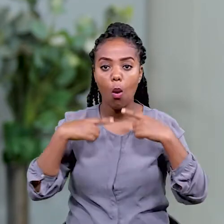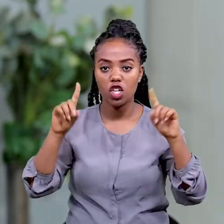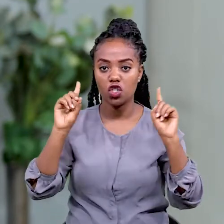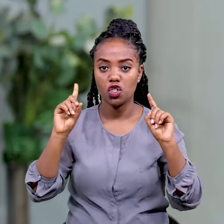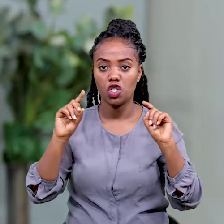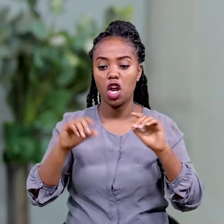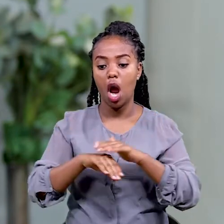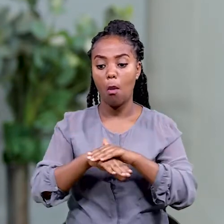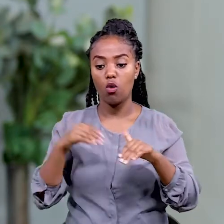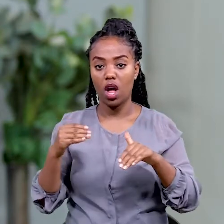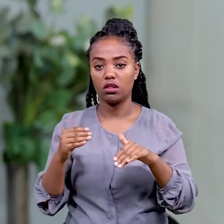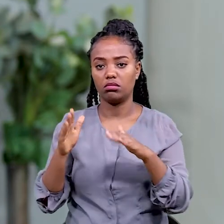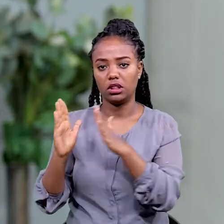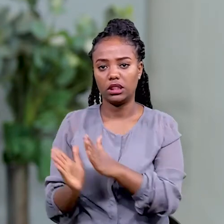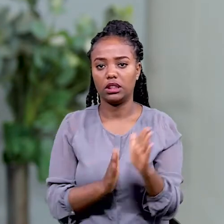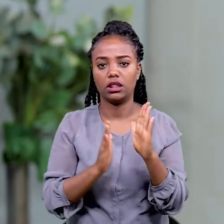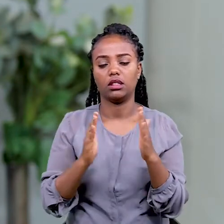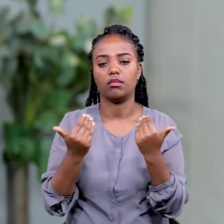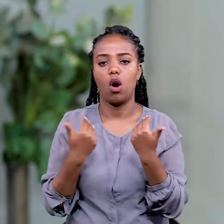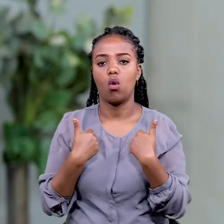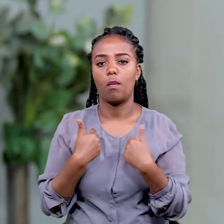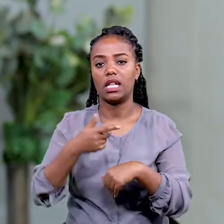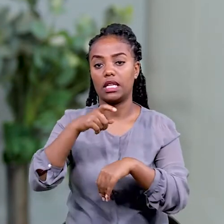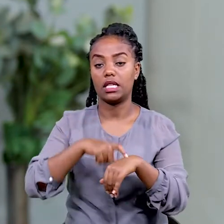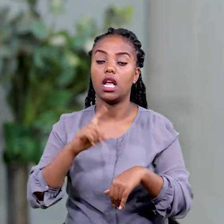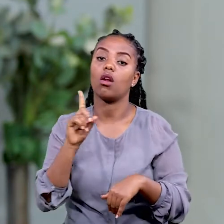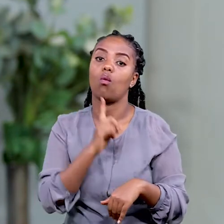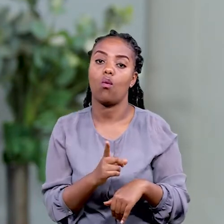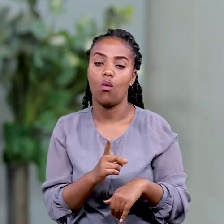አዋጅ ለማውጣት ዝግጅት እያደረጉበት ባለበት